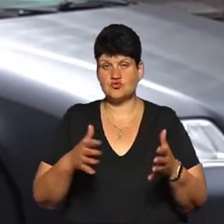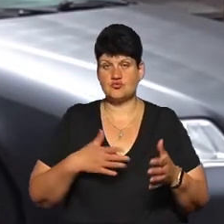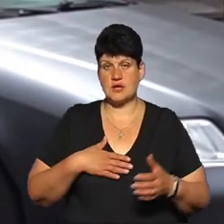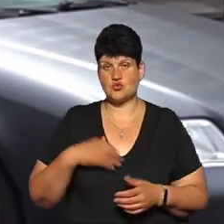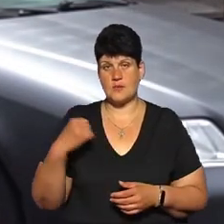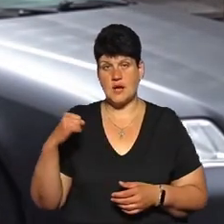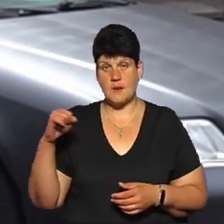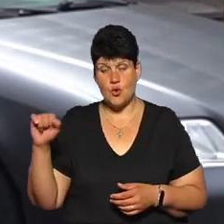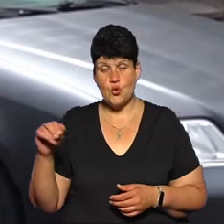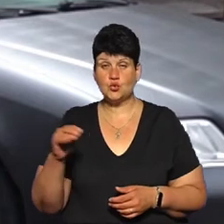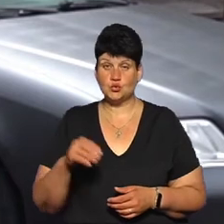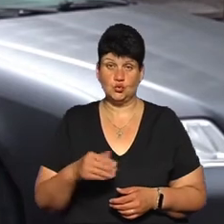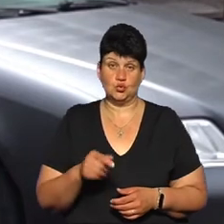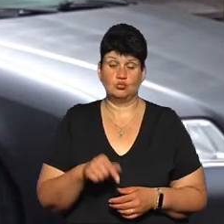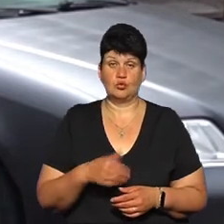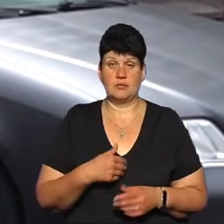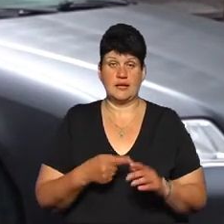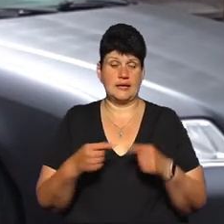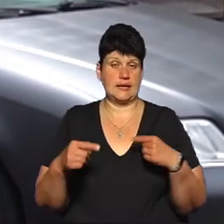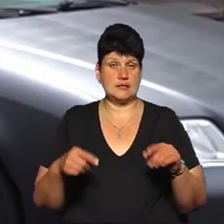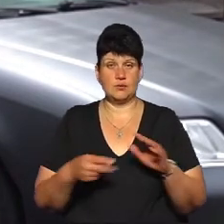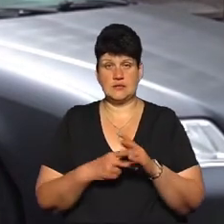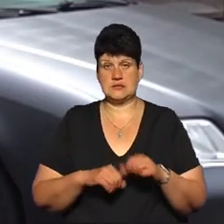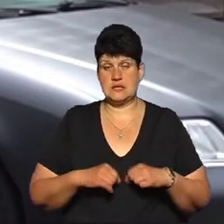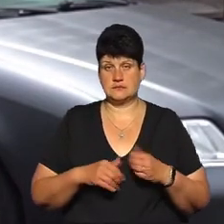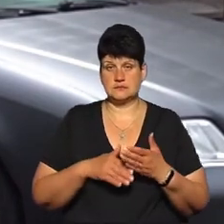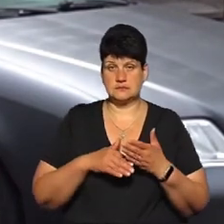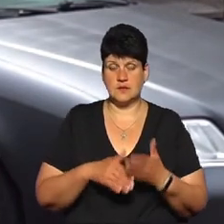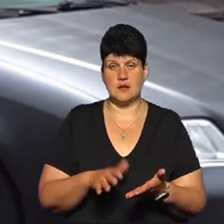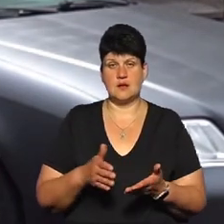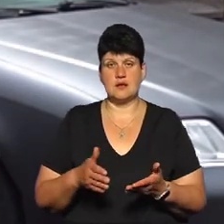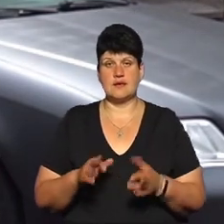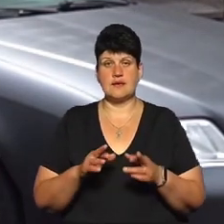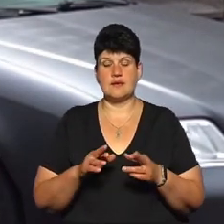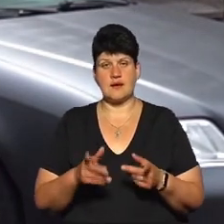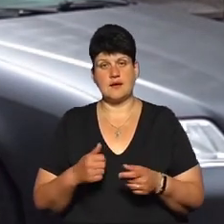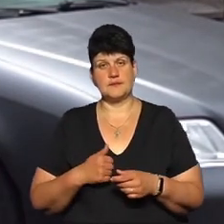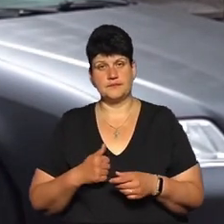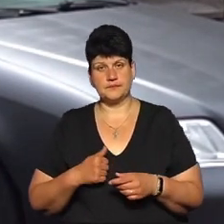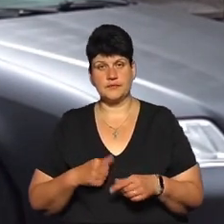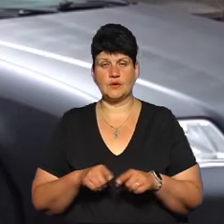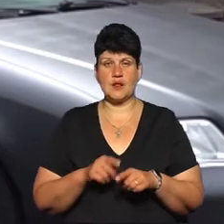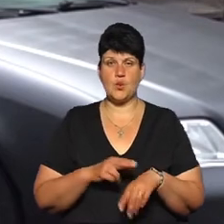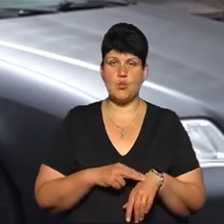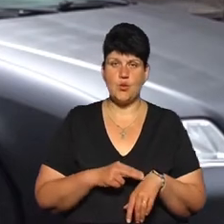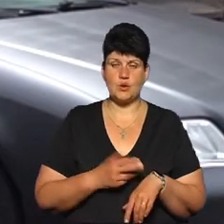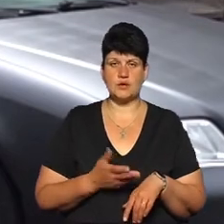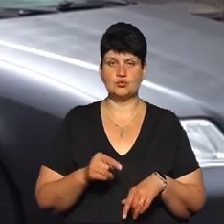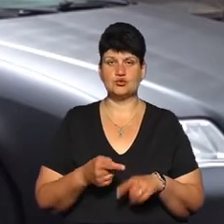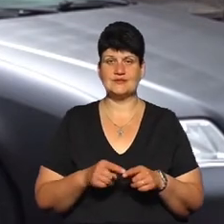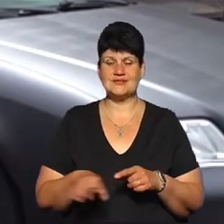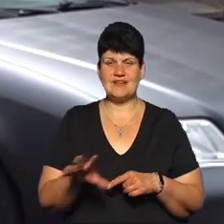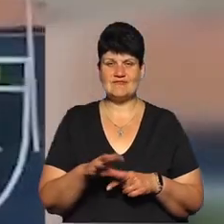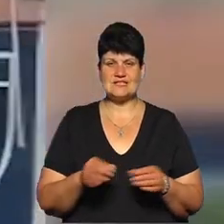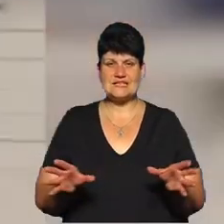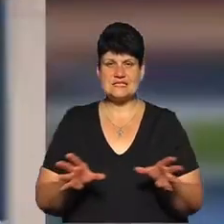і різнопланово стараємося підходити і допомагати як і Збройним силам, так само і поліції, тому що це все є спільна справа до